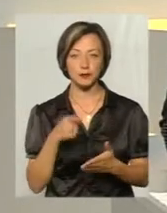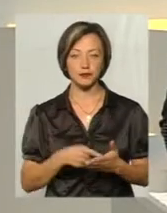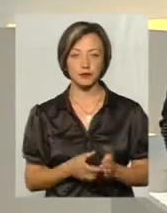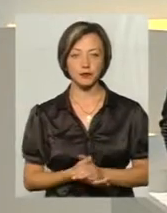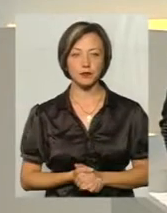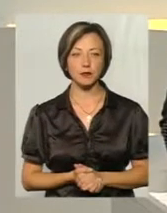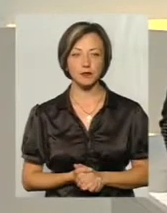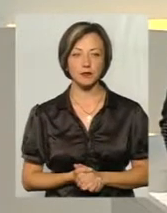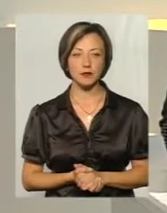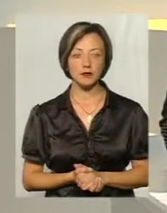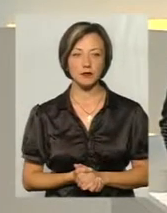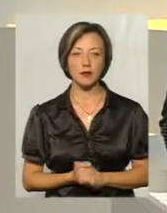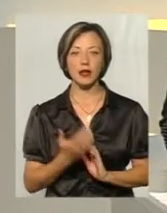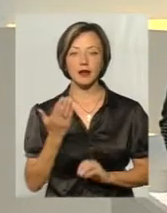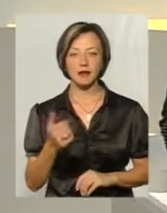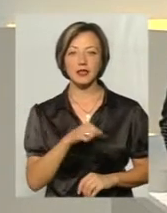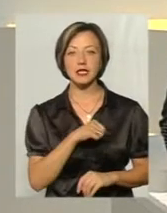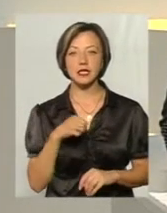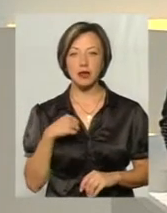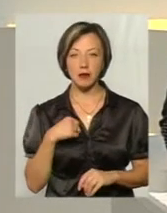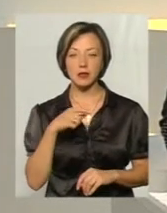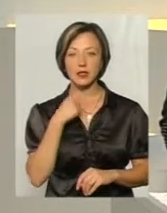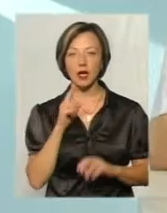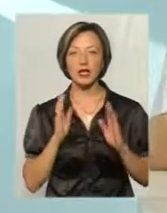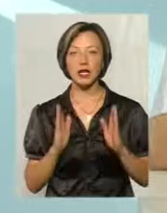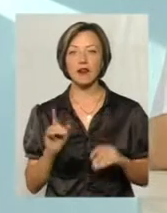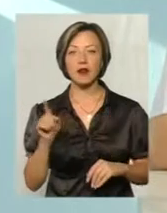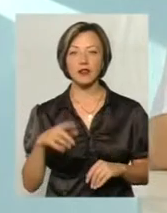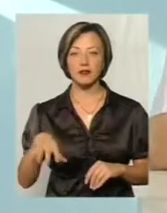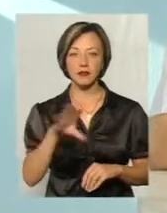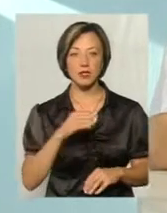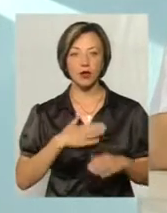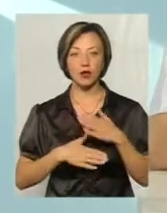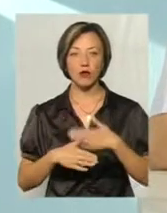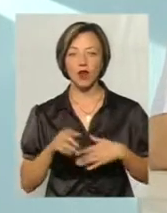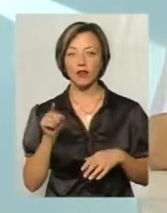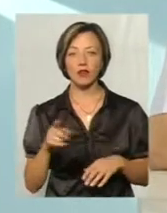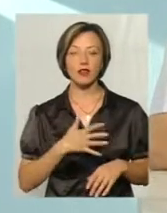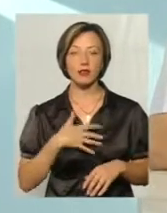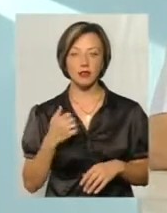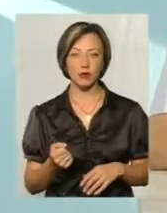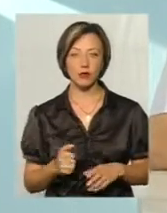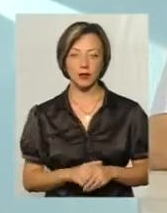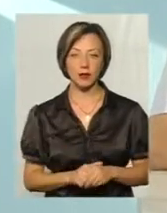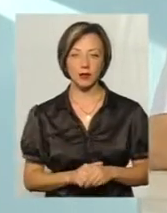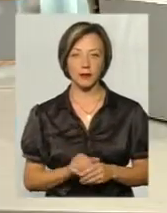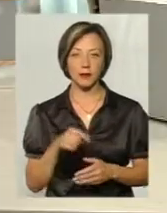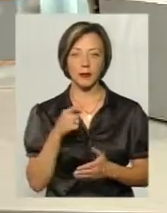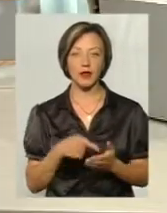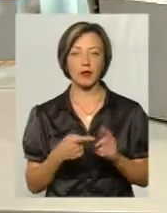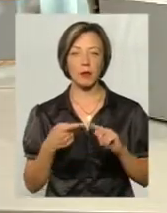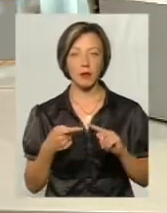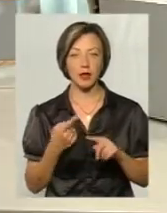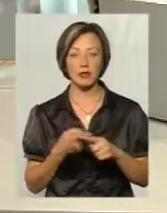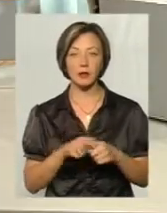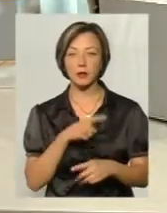Ну, от ви ж самі сказали, тільки вони. А чому всі задоволені, а тільки вони не задоволені? По-перше, це